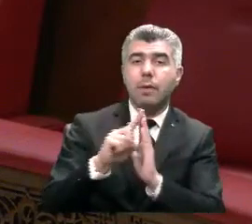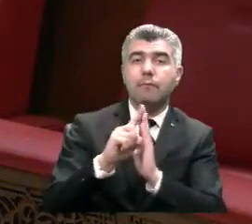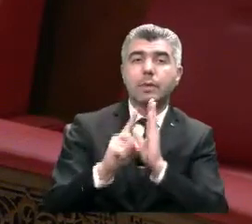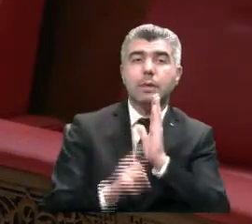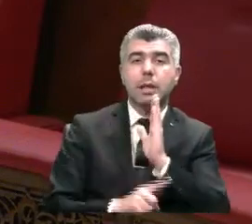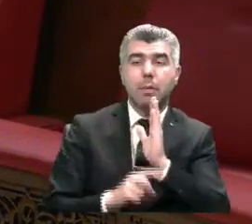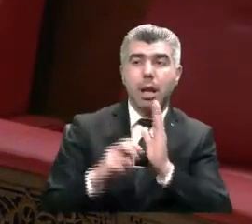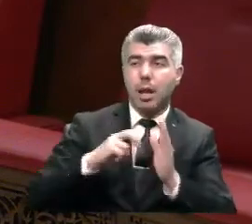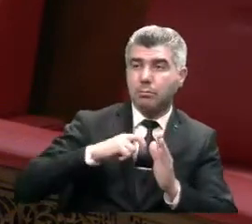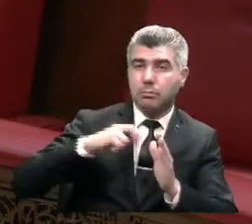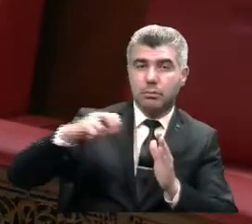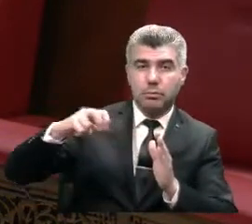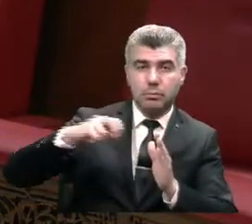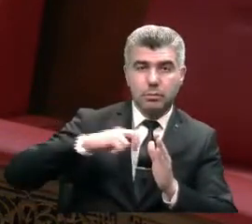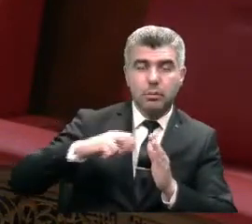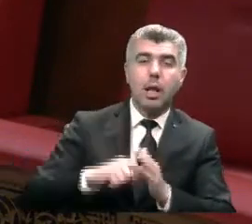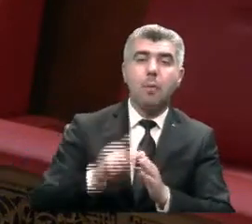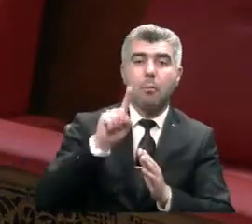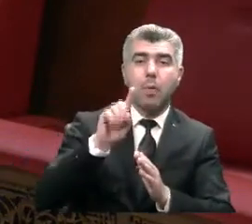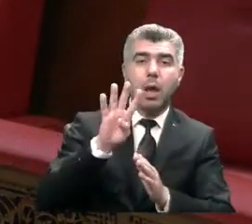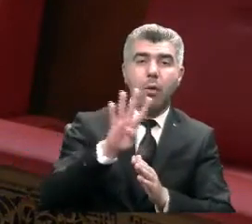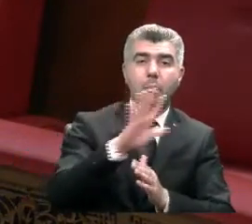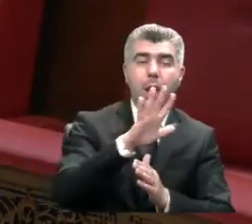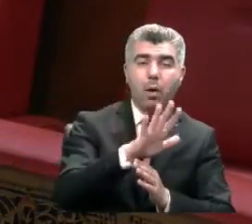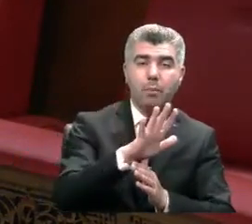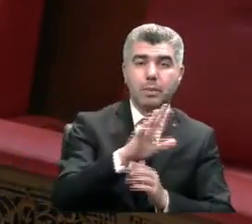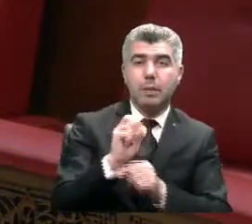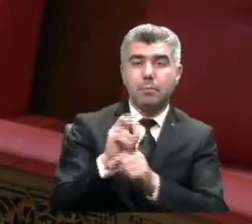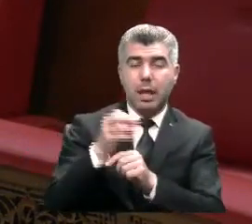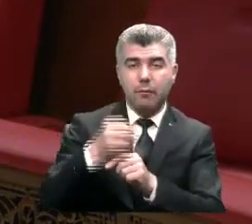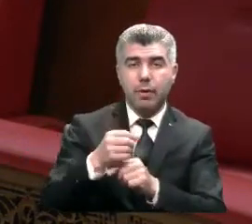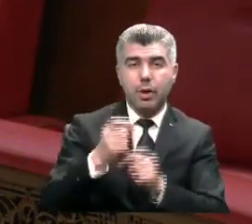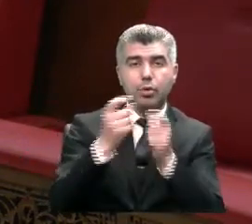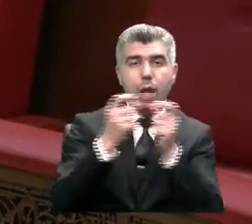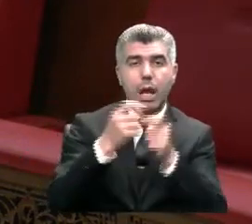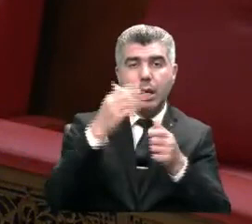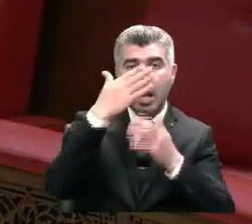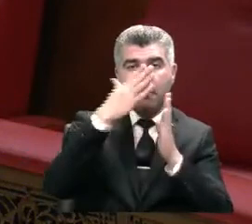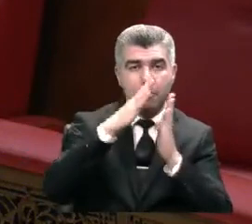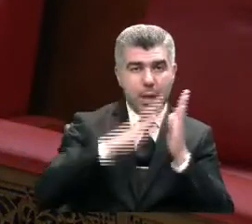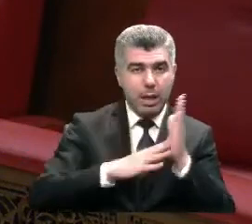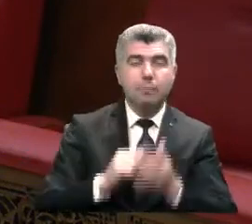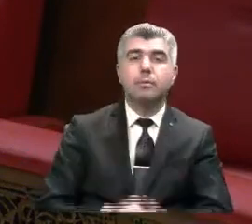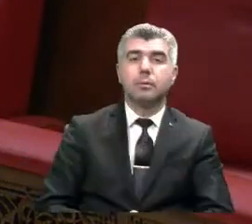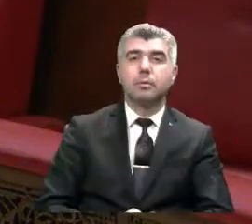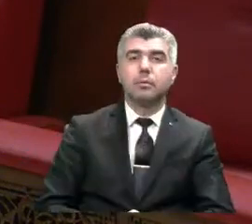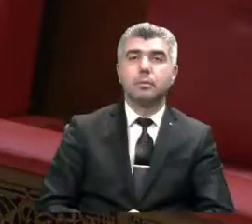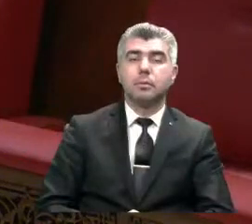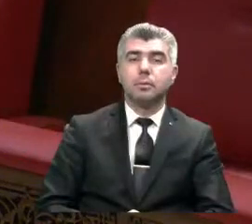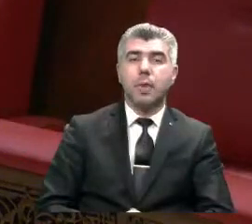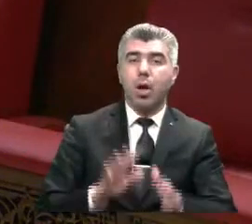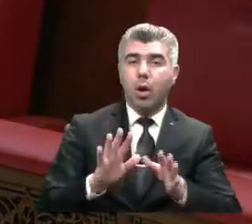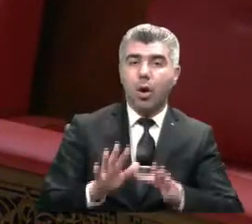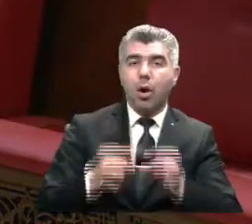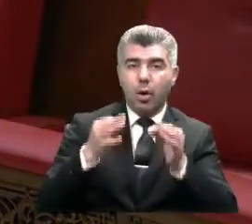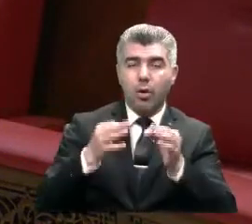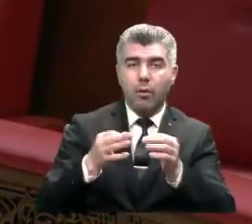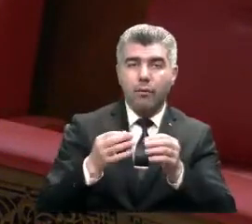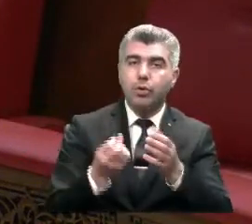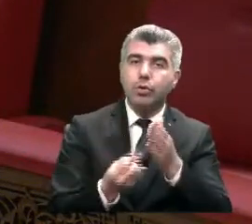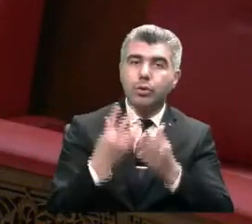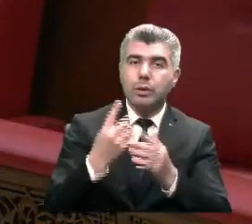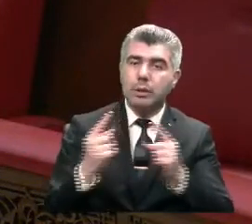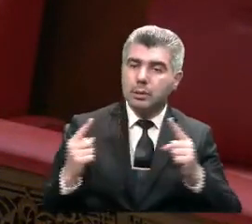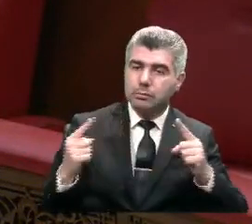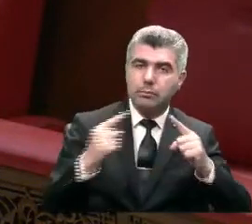وايابا عفوا منها 154 رحله تمنها الخطوط الملكيه المغربيه الشيء اللي ساهم في خلق مجموعه من الخطوط الداخليه